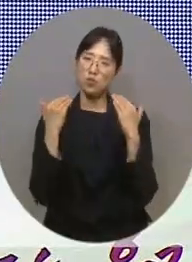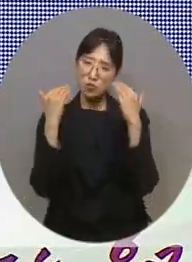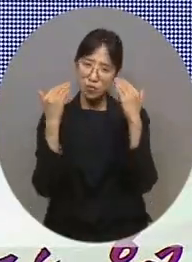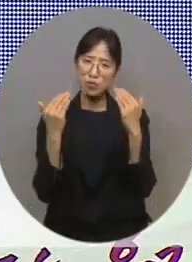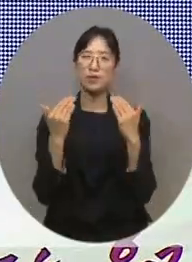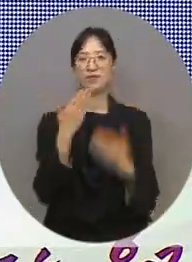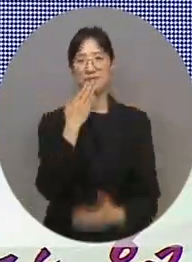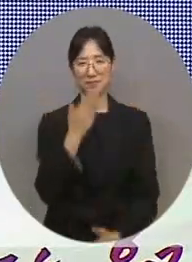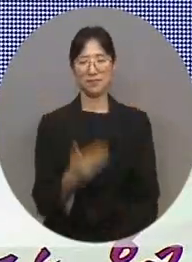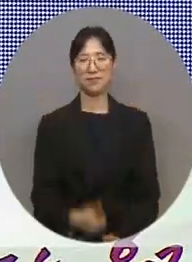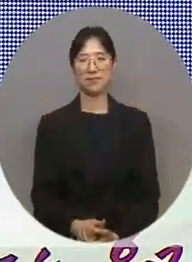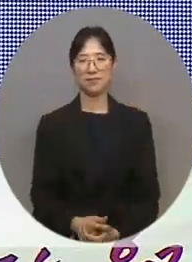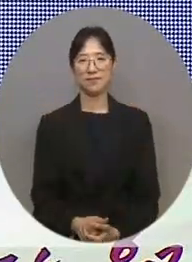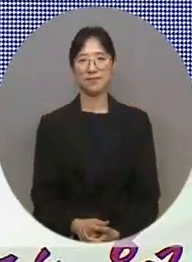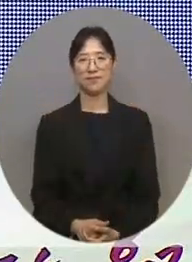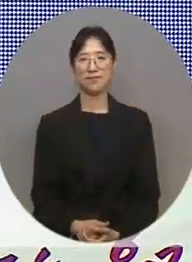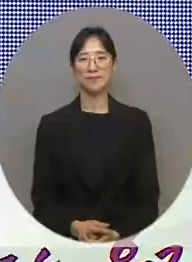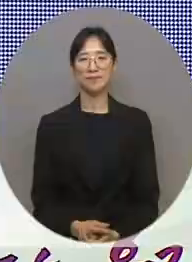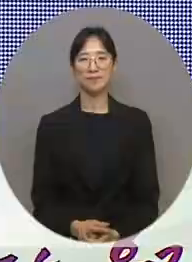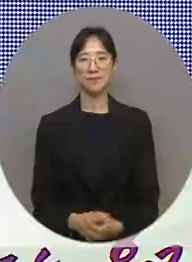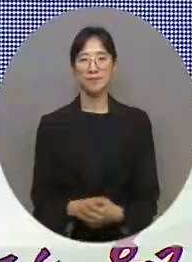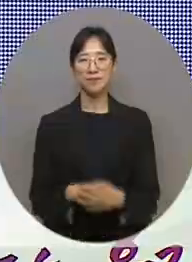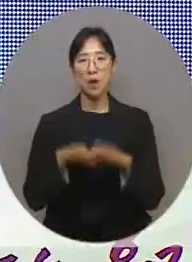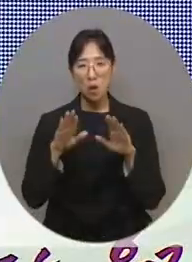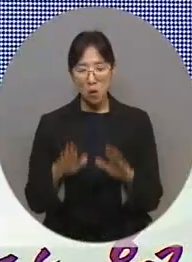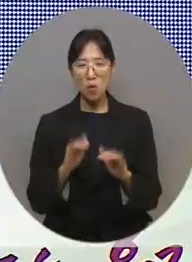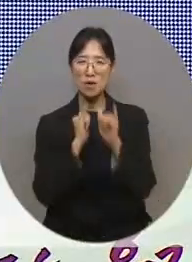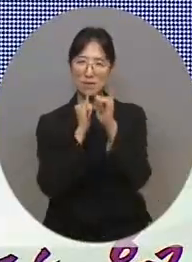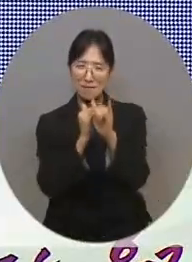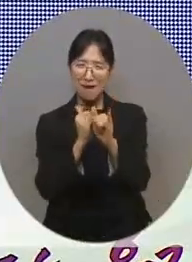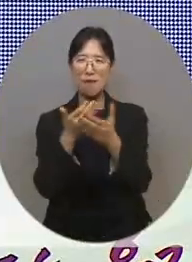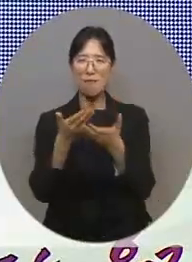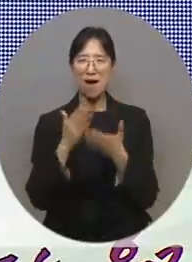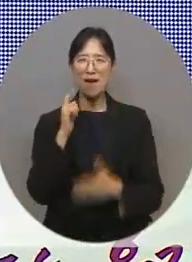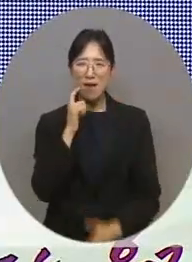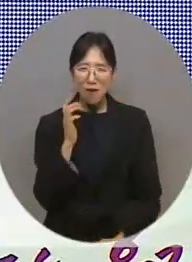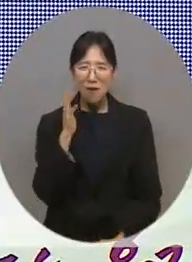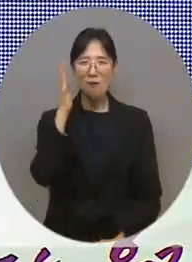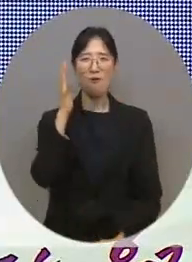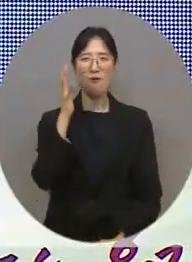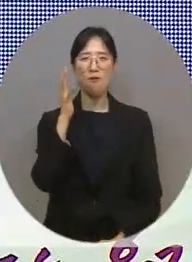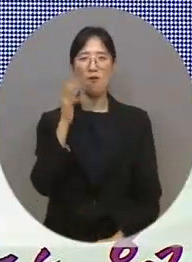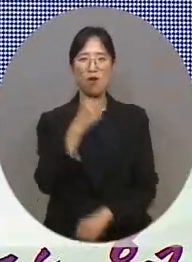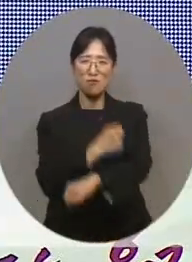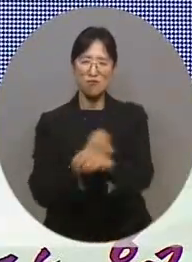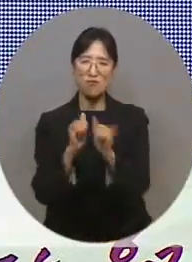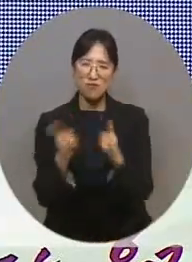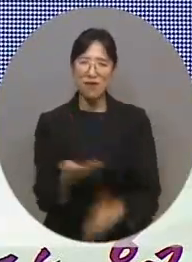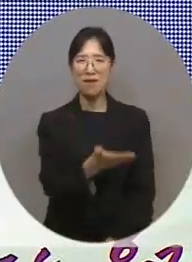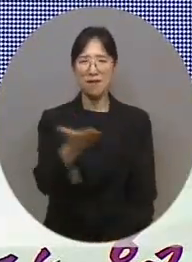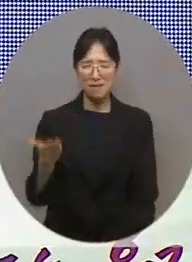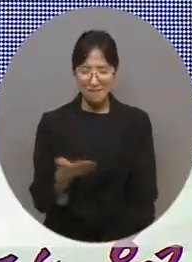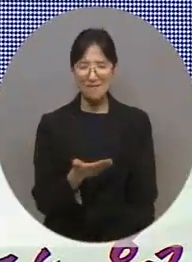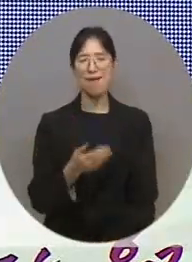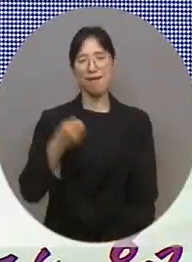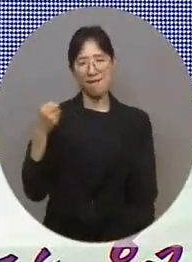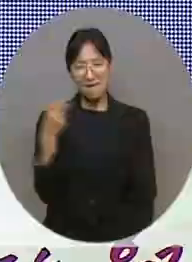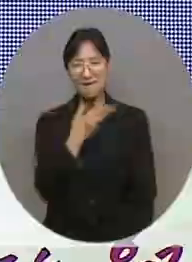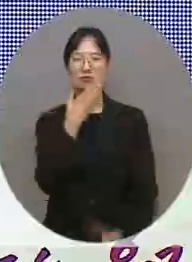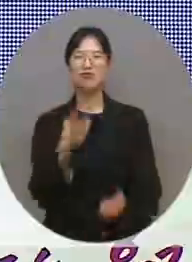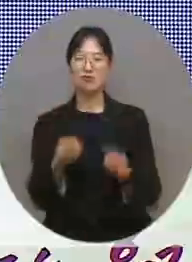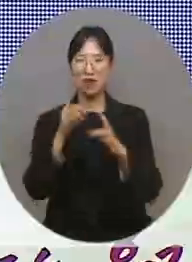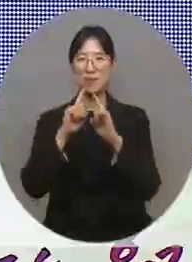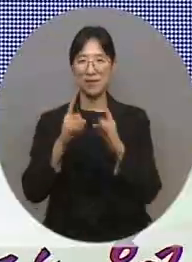수 있었습니다. 오늘 수상의 영광을 나누신 유공자분들께 거듭